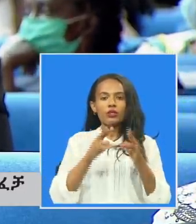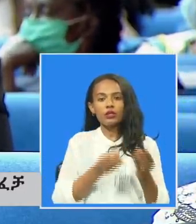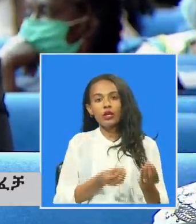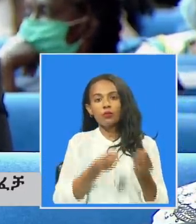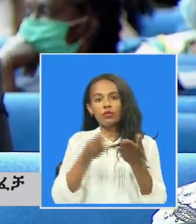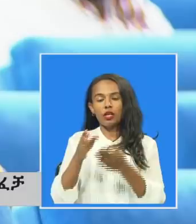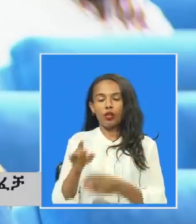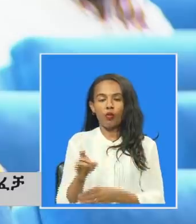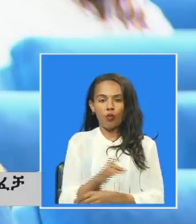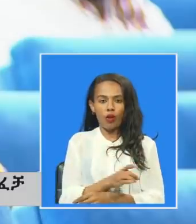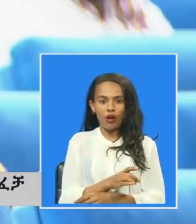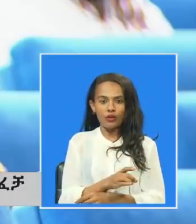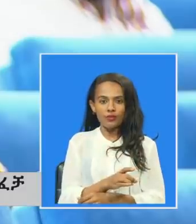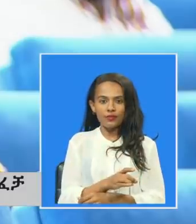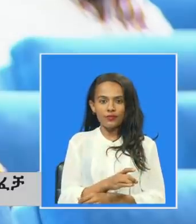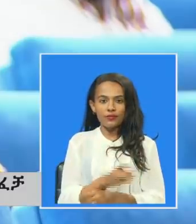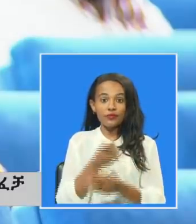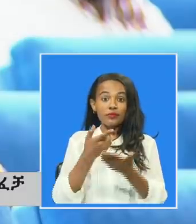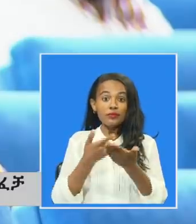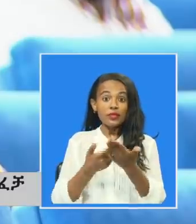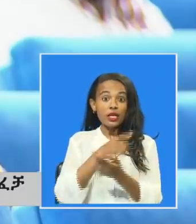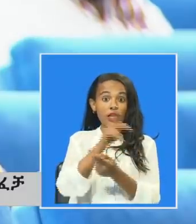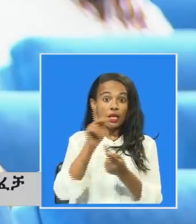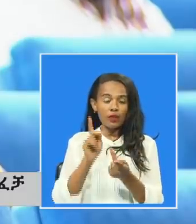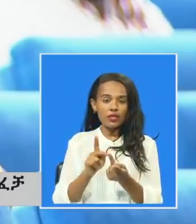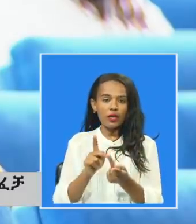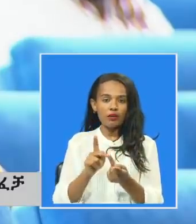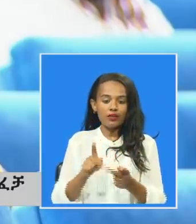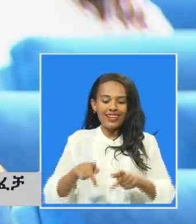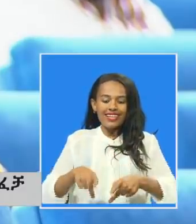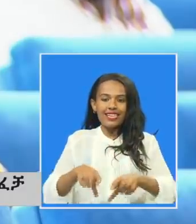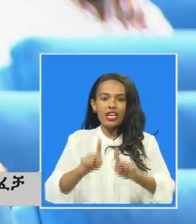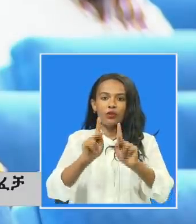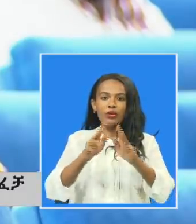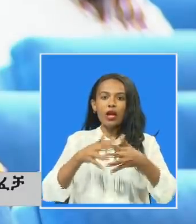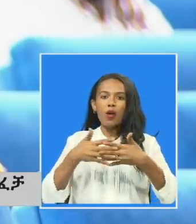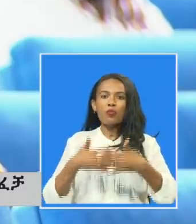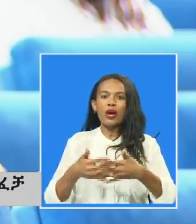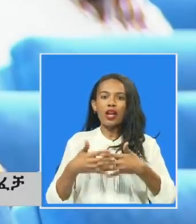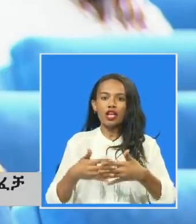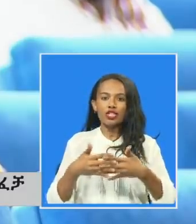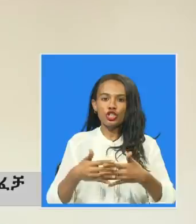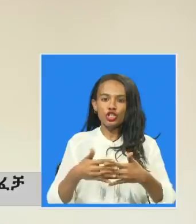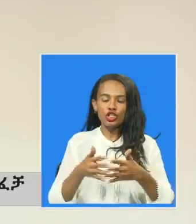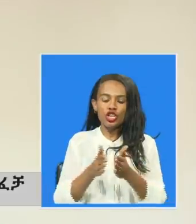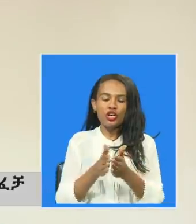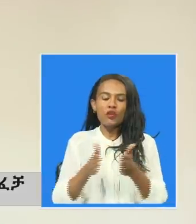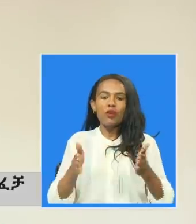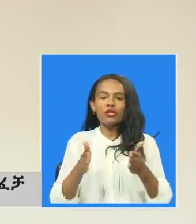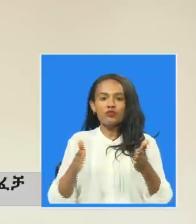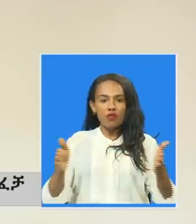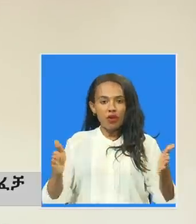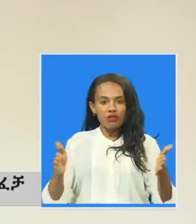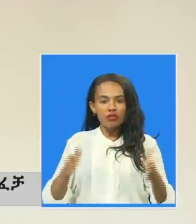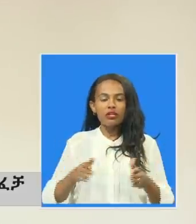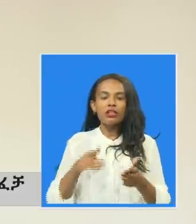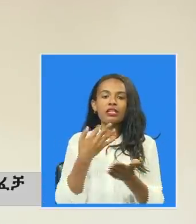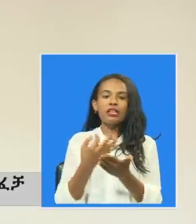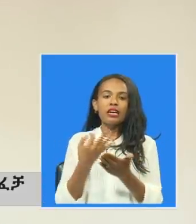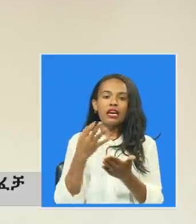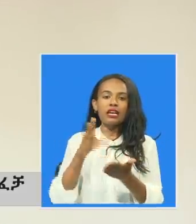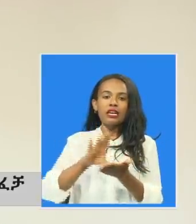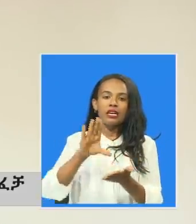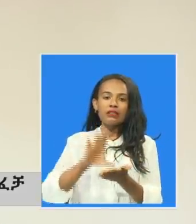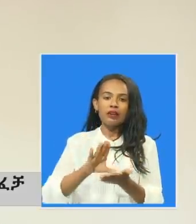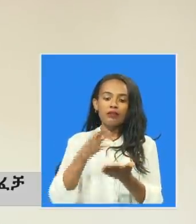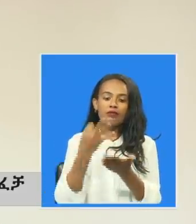የሚሰጠው ይሆናል። ይህን ለማሳካት የግብርና ሜካናይዜሽን ማስፋፋት፣ የገጠር ፋይናንስ